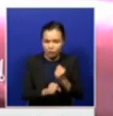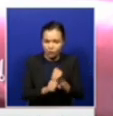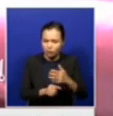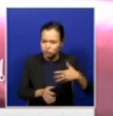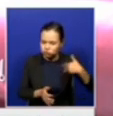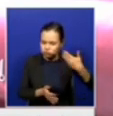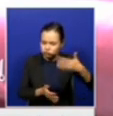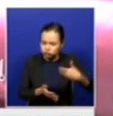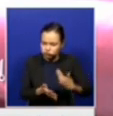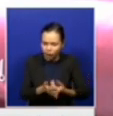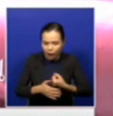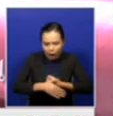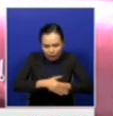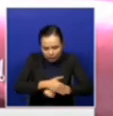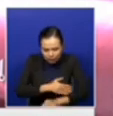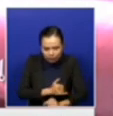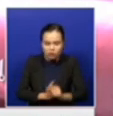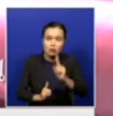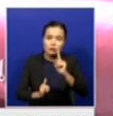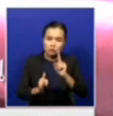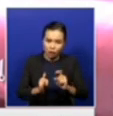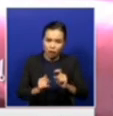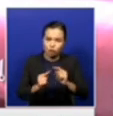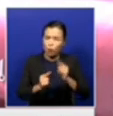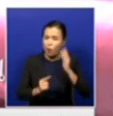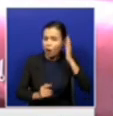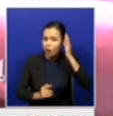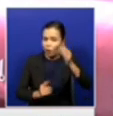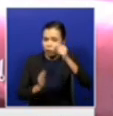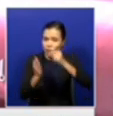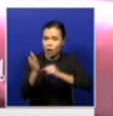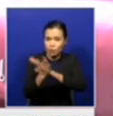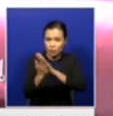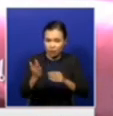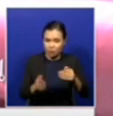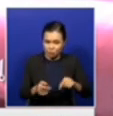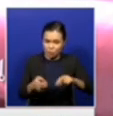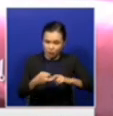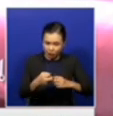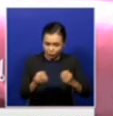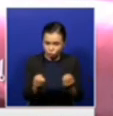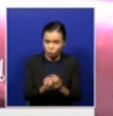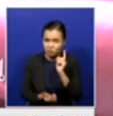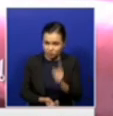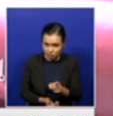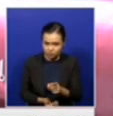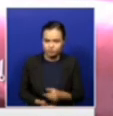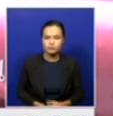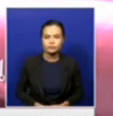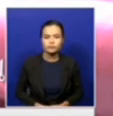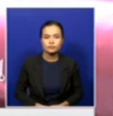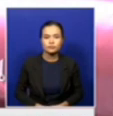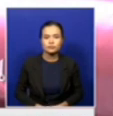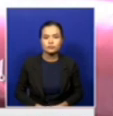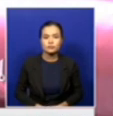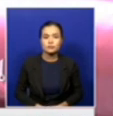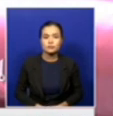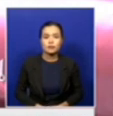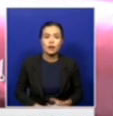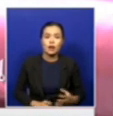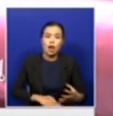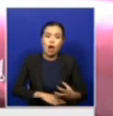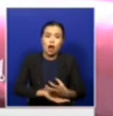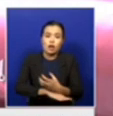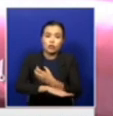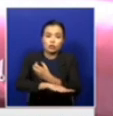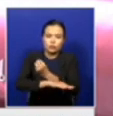แล้วเราจะปล่อยให้อนาคตประเทศไทยเนี่ยมันเป็นแบบนี้จริงหรือเปล่า ท่านประธานทราบไหมครับว่าตั้งแต่ยึดอำนาจการปกครองแ